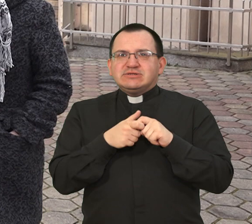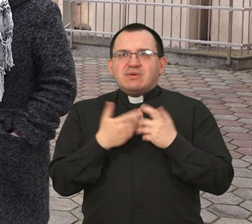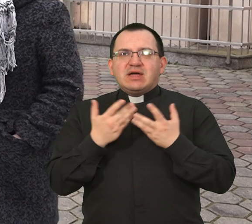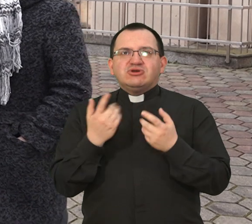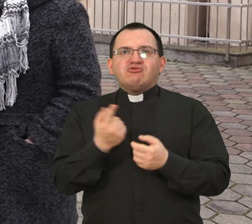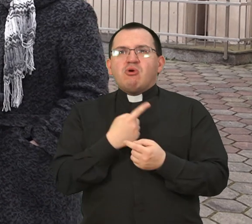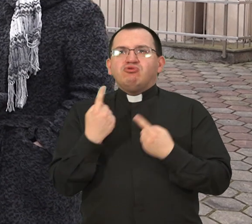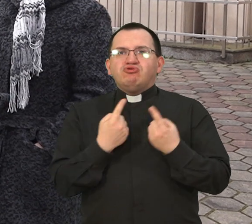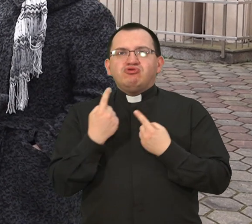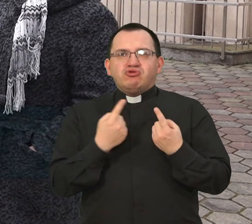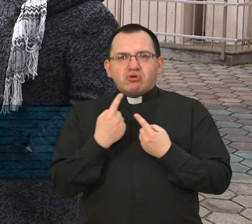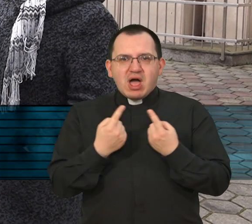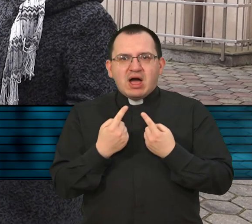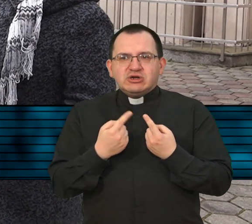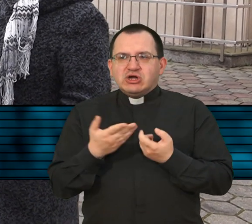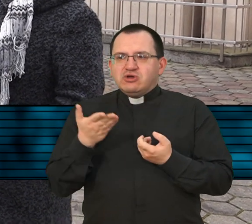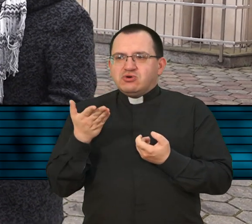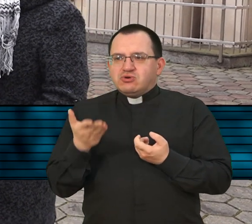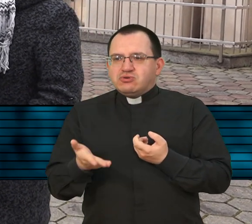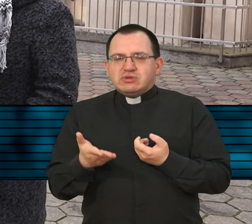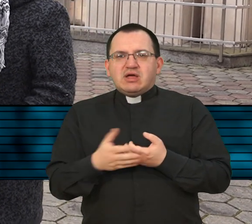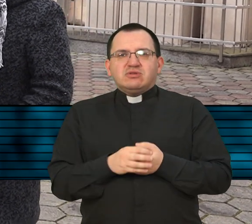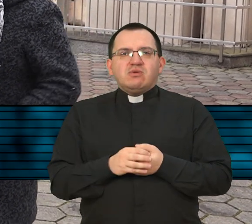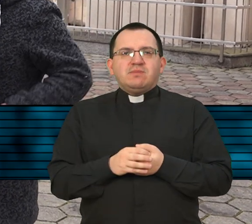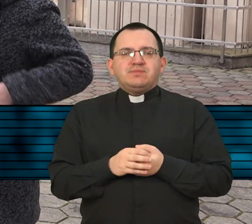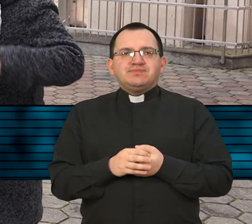i na tom polju, na